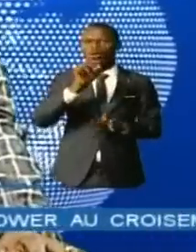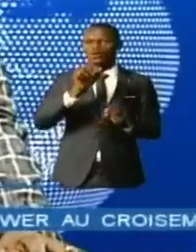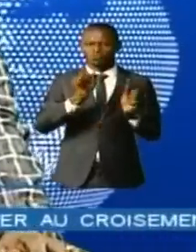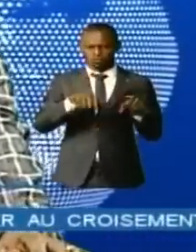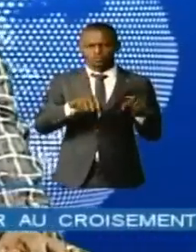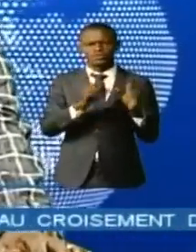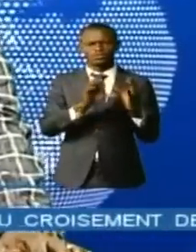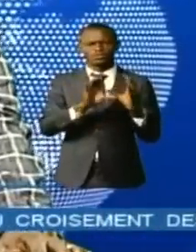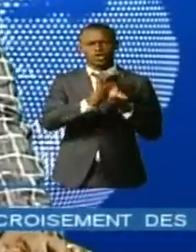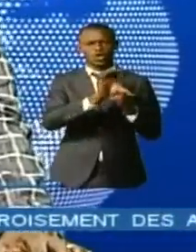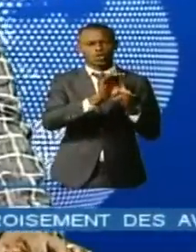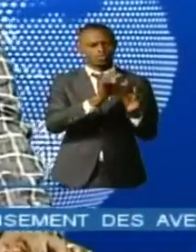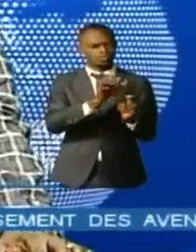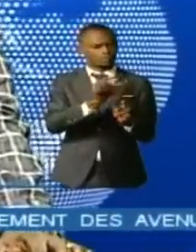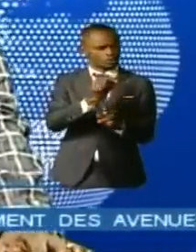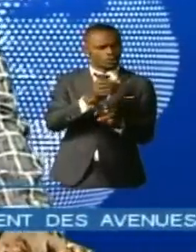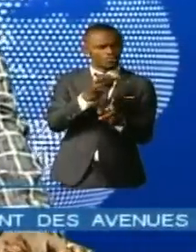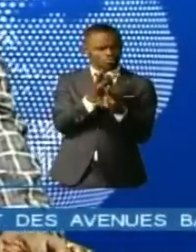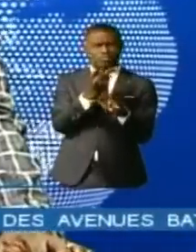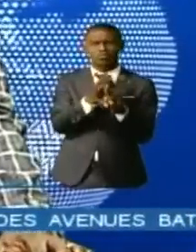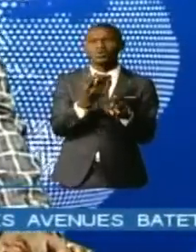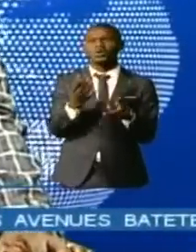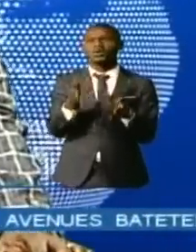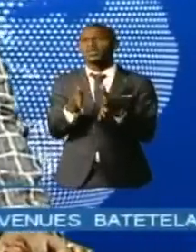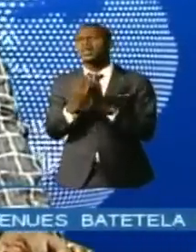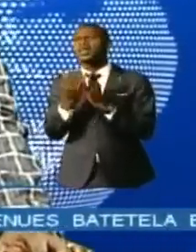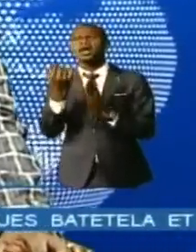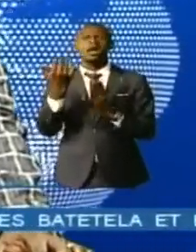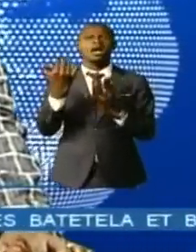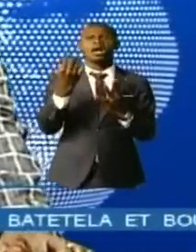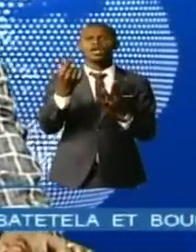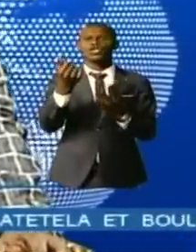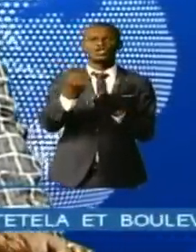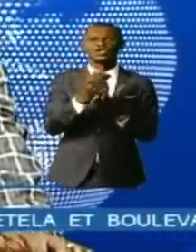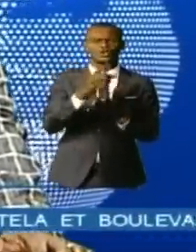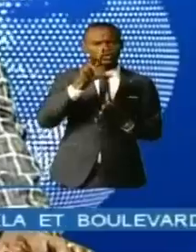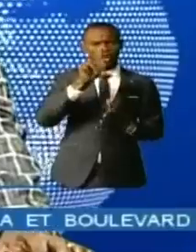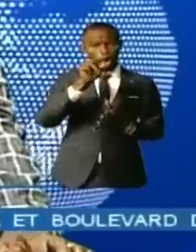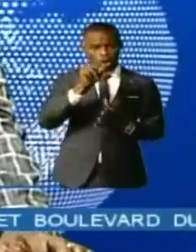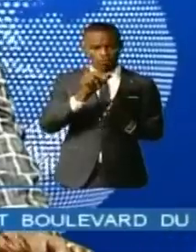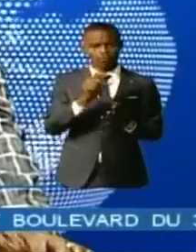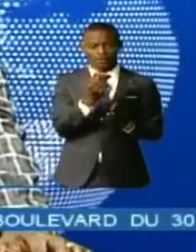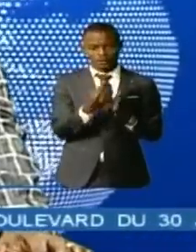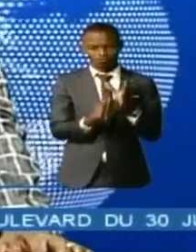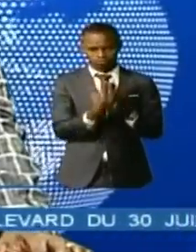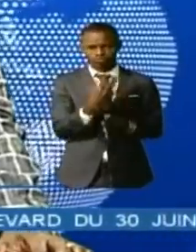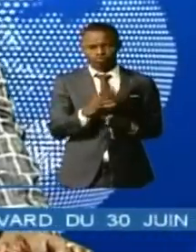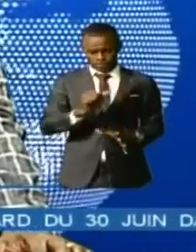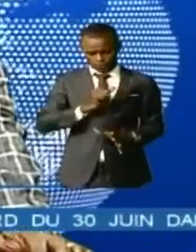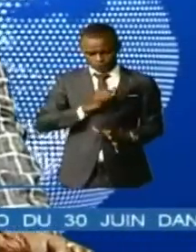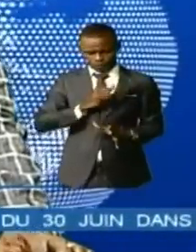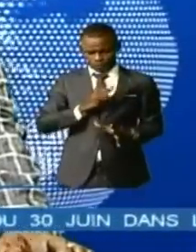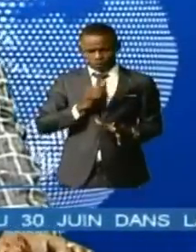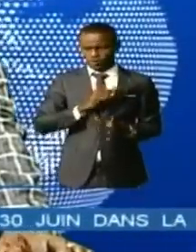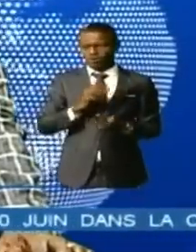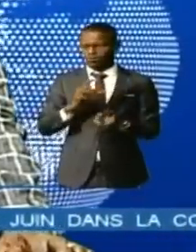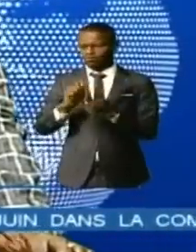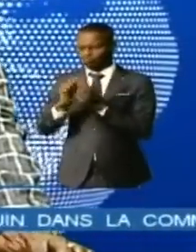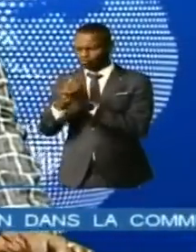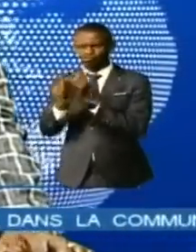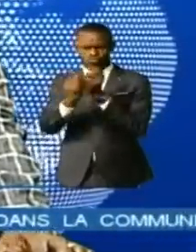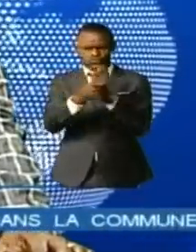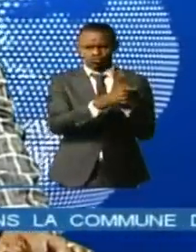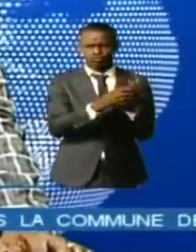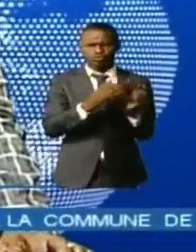au sein de ce dont elle dispose dans ses comptes, et arriver à améliorer la situation des salariés. Depuis la